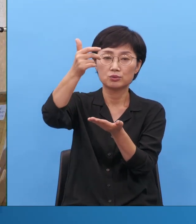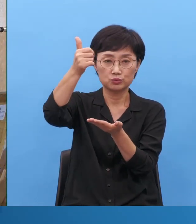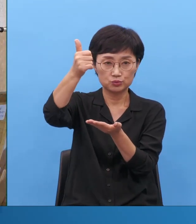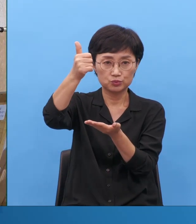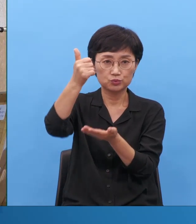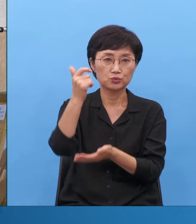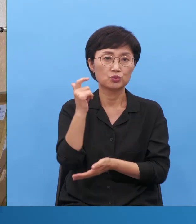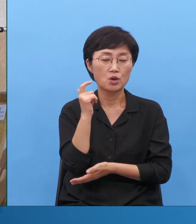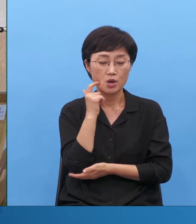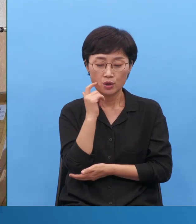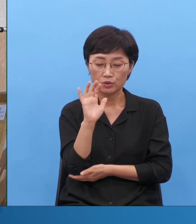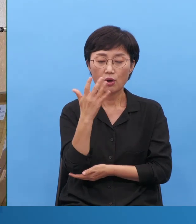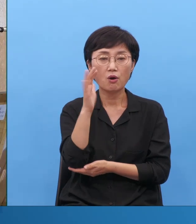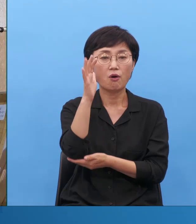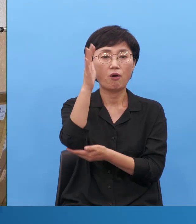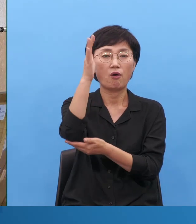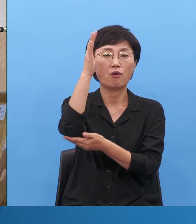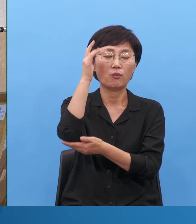영광의 주